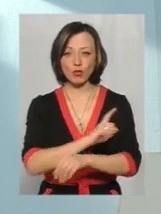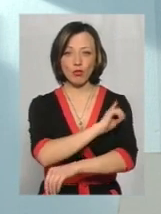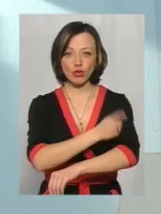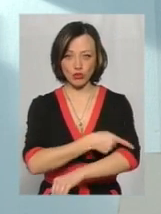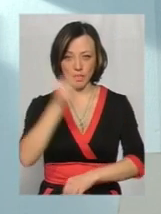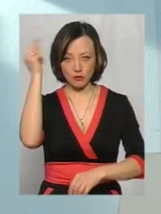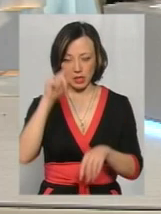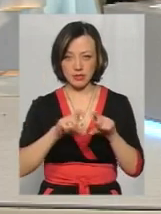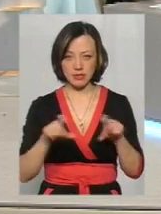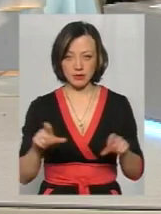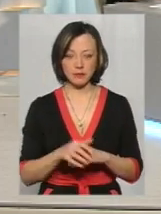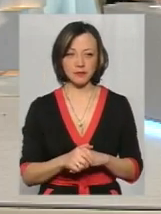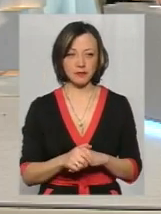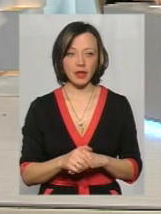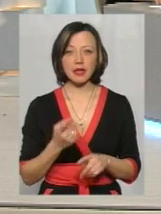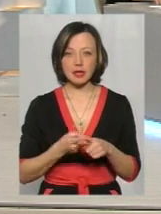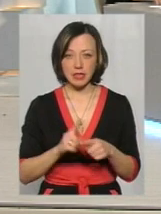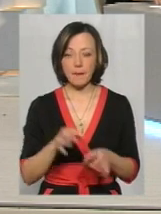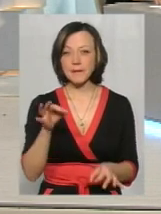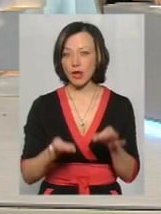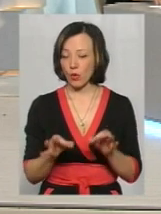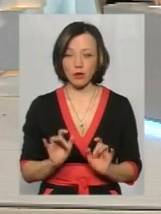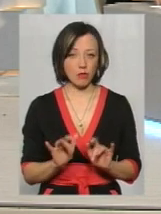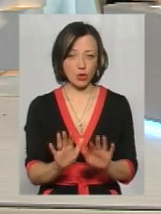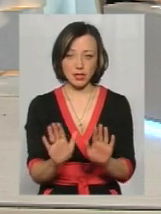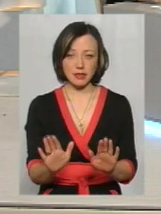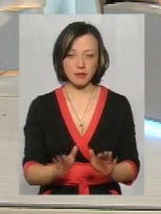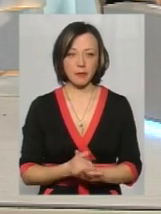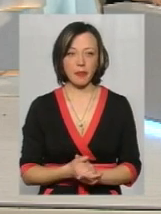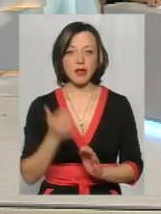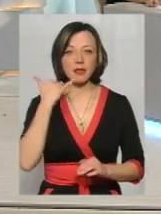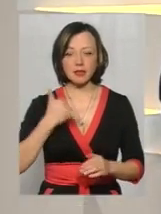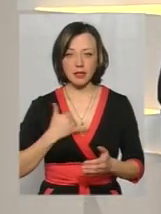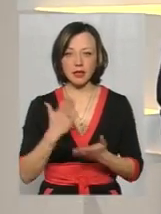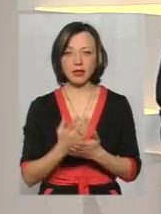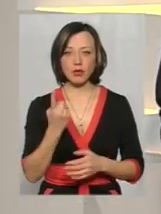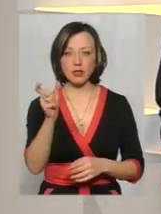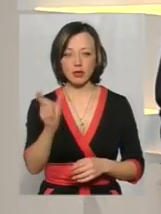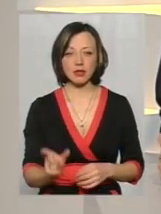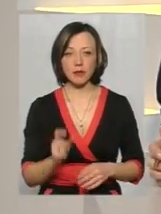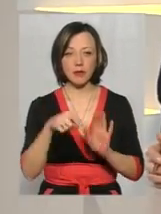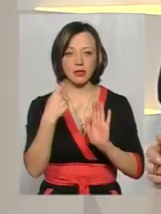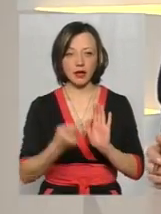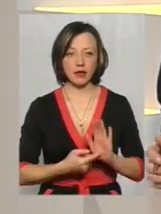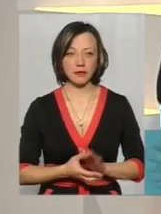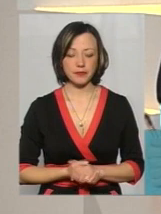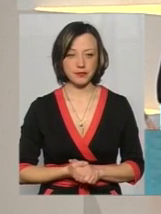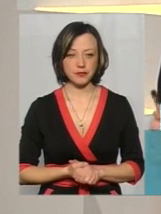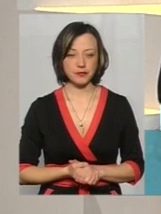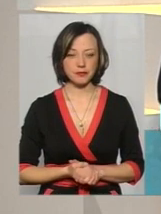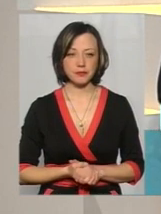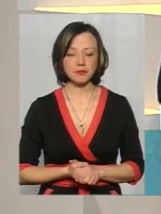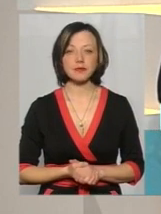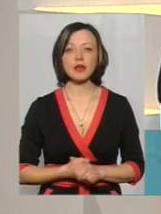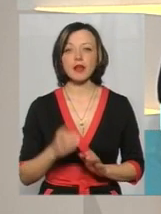навчальних закладів. Тобто це, в принципі, природний процес. Це природний процес. У нас на дзвінку є ще один глядач. Прошу, ваше питання.